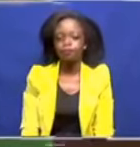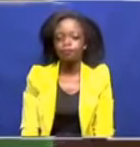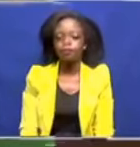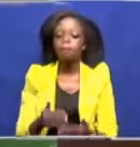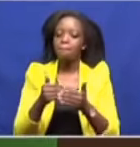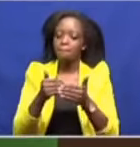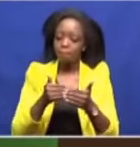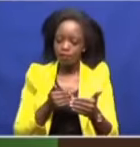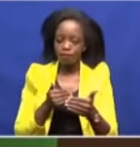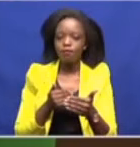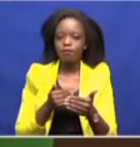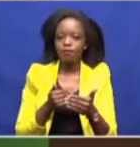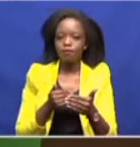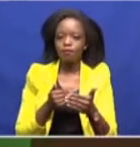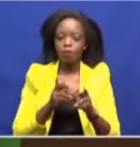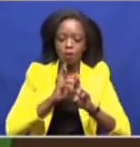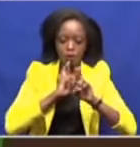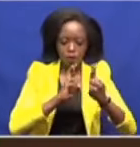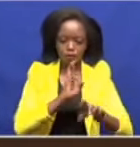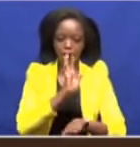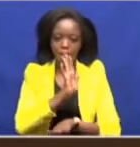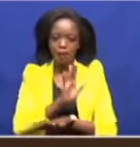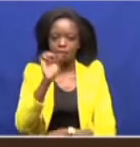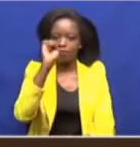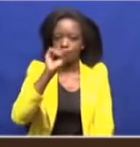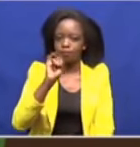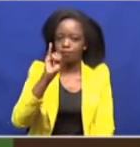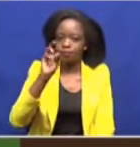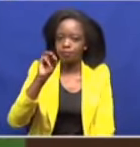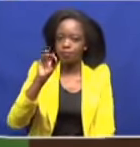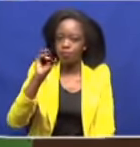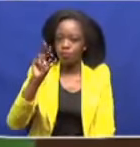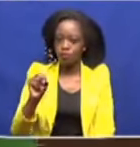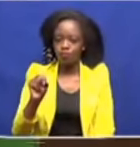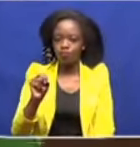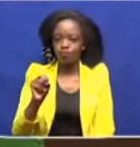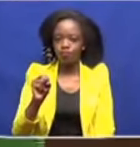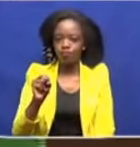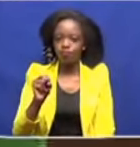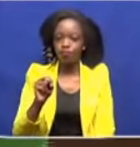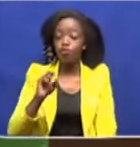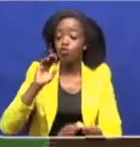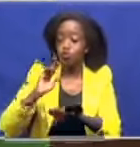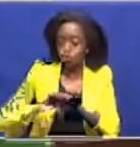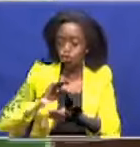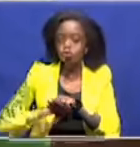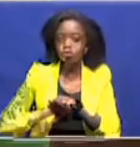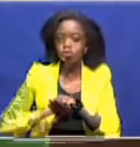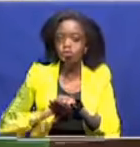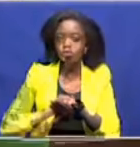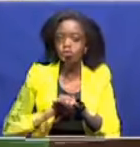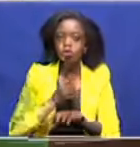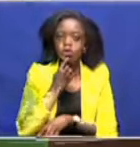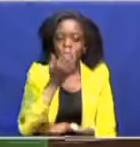Kabla ya kutazama jibu lake Simon Petro, ni vyema kujiuliza kwa nini